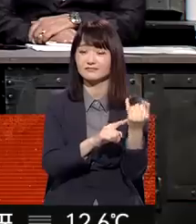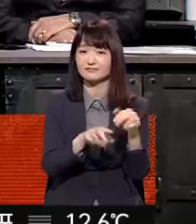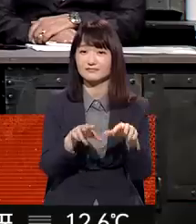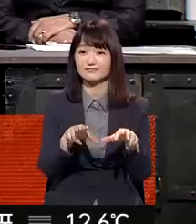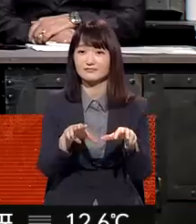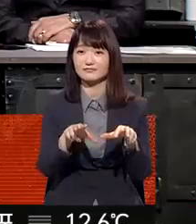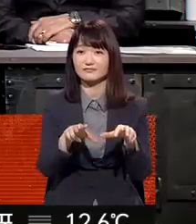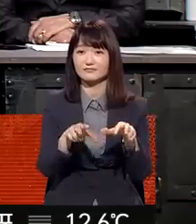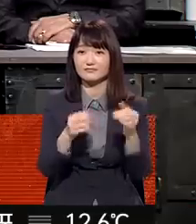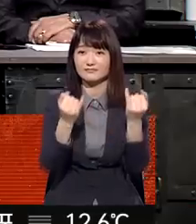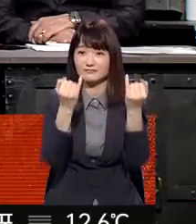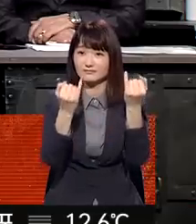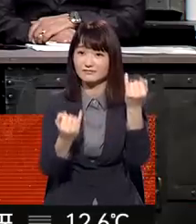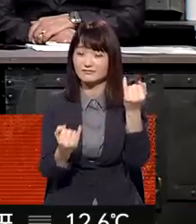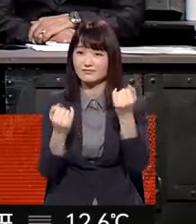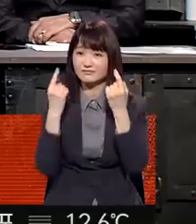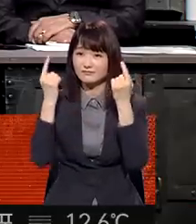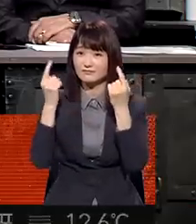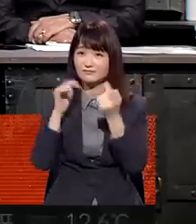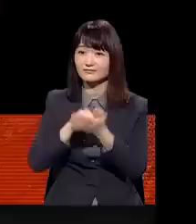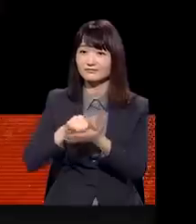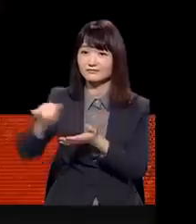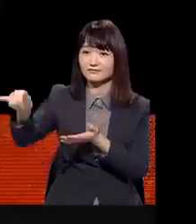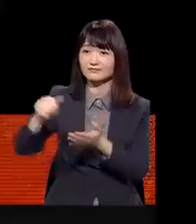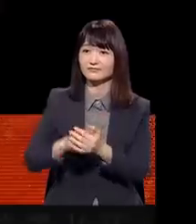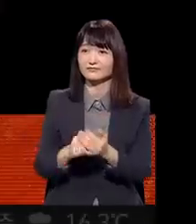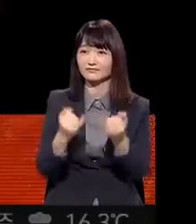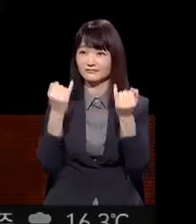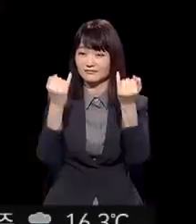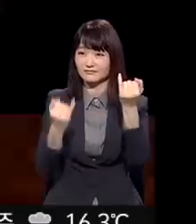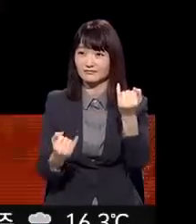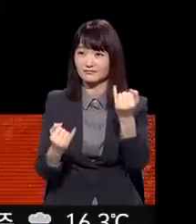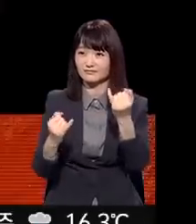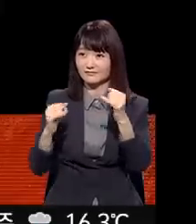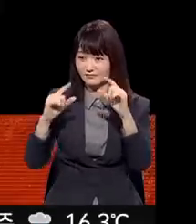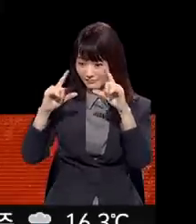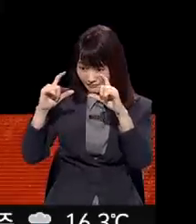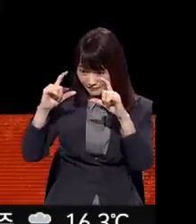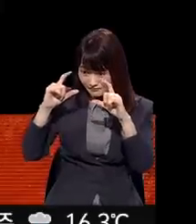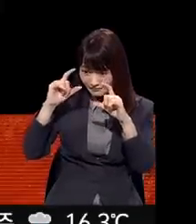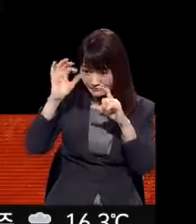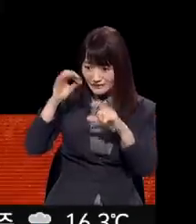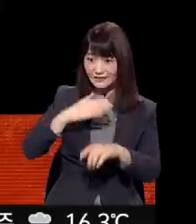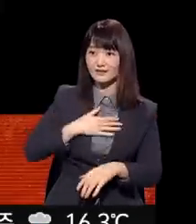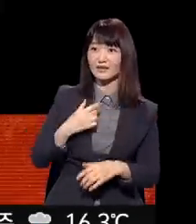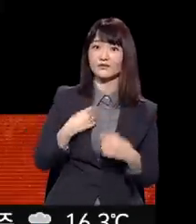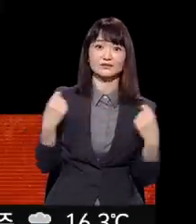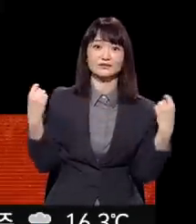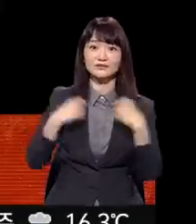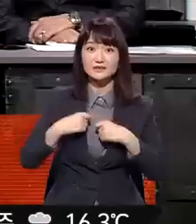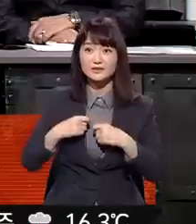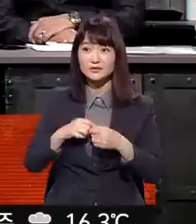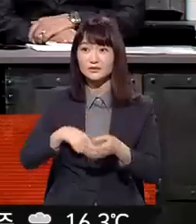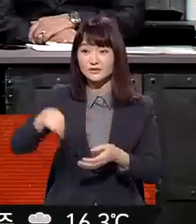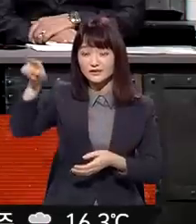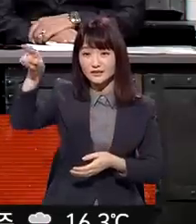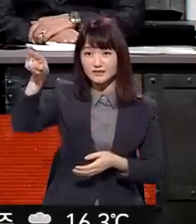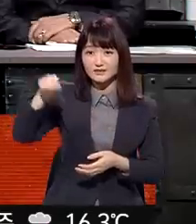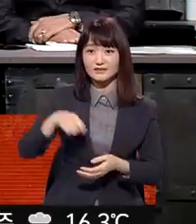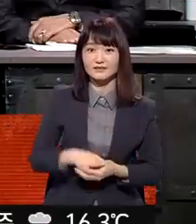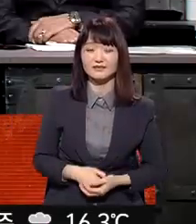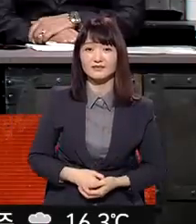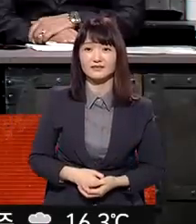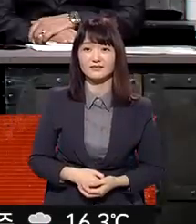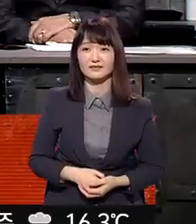지금 오늘 동생이 여행을 가 있는데 친구들하고 사진 올라온 거 보니까 제 옷을 입고 갔더라고요. 아 지금 정말 이자, 지금 기자, 오늘요 가족 단톡방에